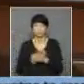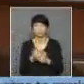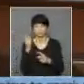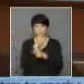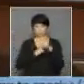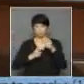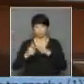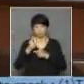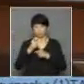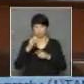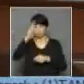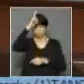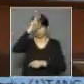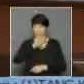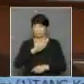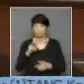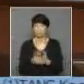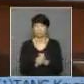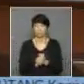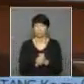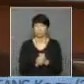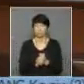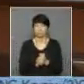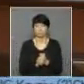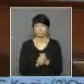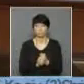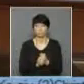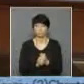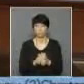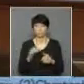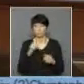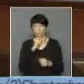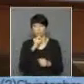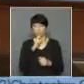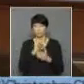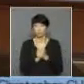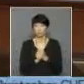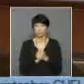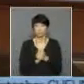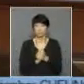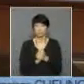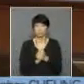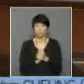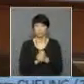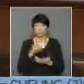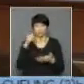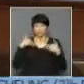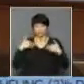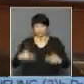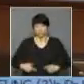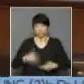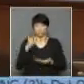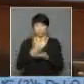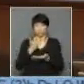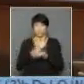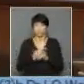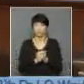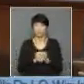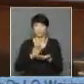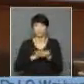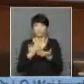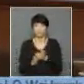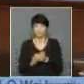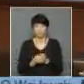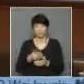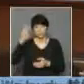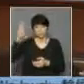和政治角度來看呢，在國際間呢，我們是存在一個舉足輕重的地位。主席，但是花無百日